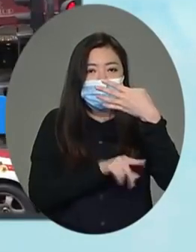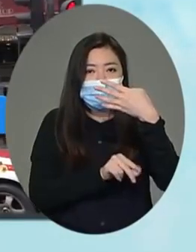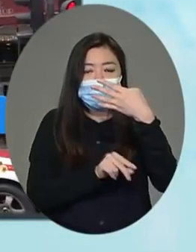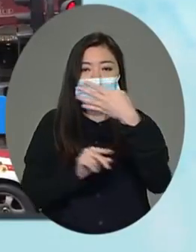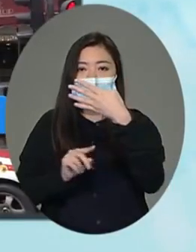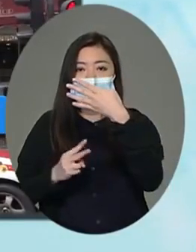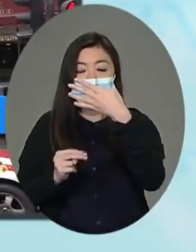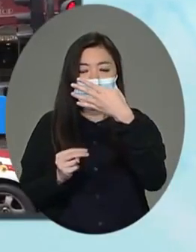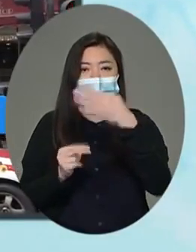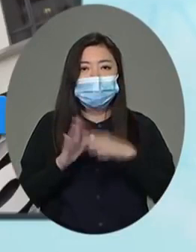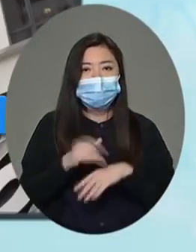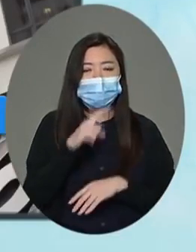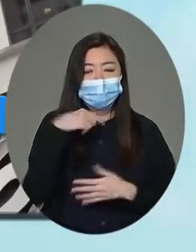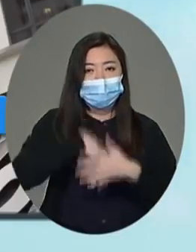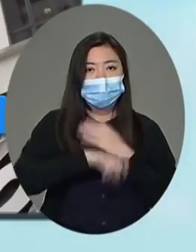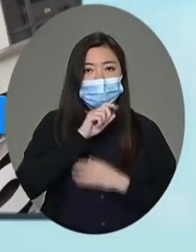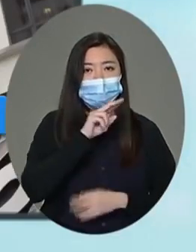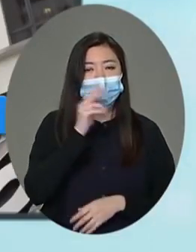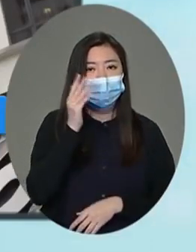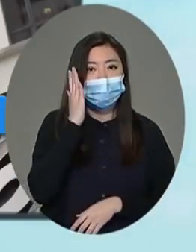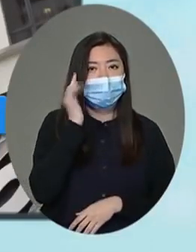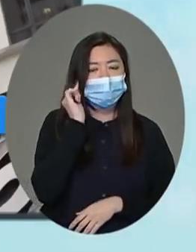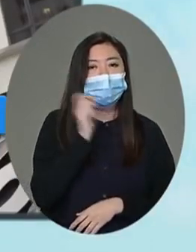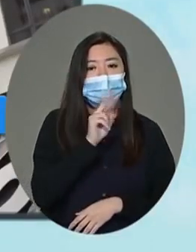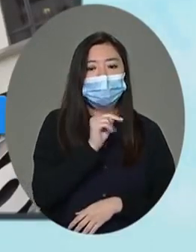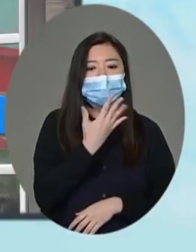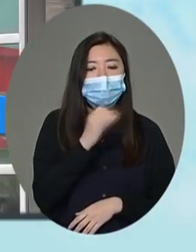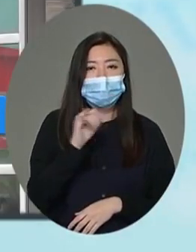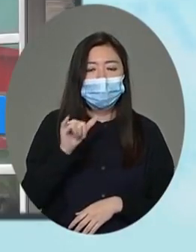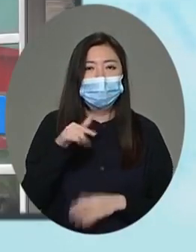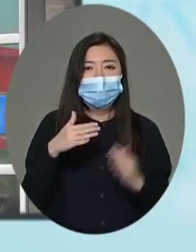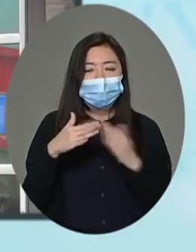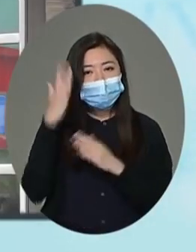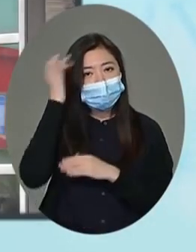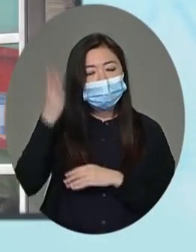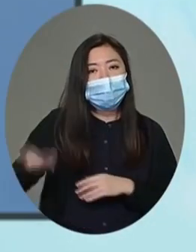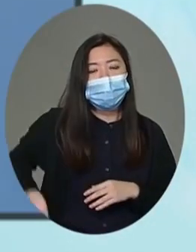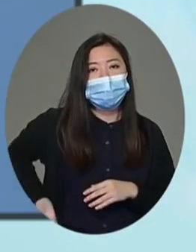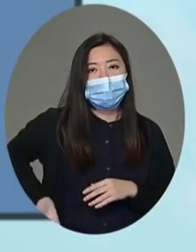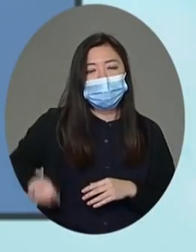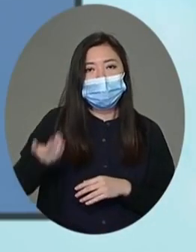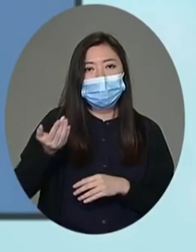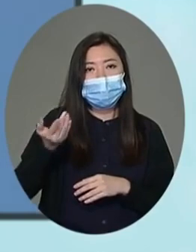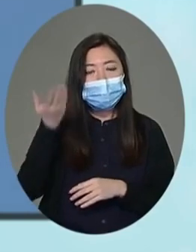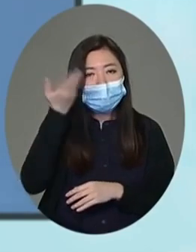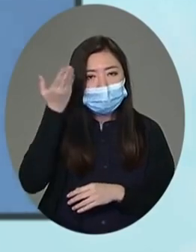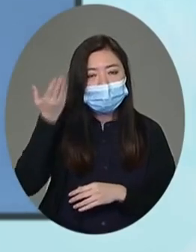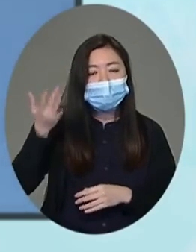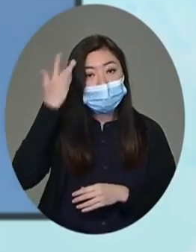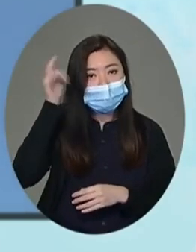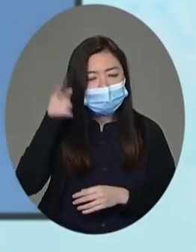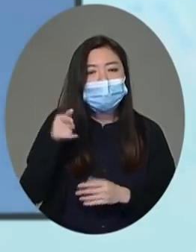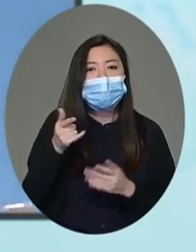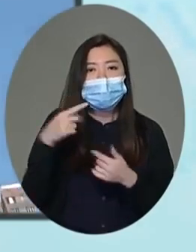男女带有 N501Y 变种病毒株，在九龙维景酒店检疫。一人是来自印尼